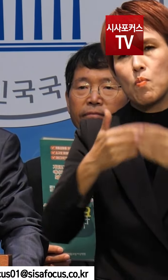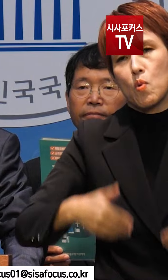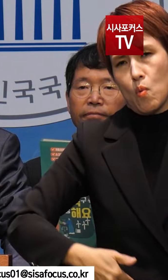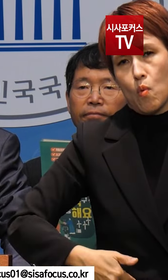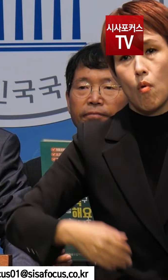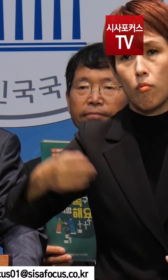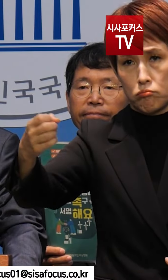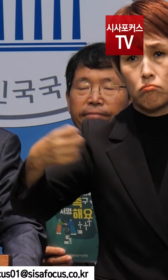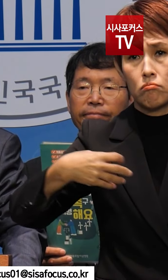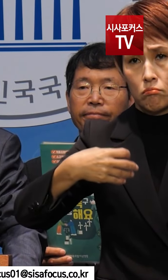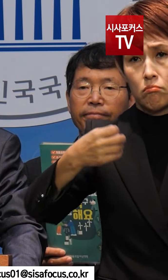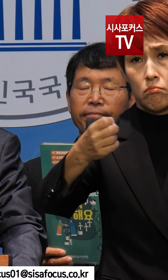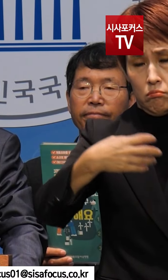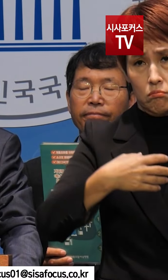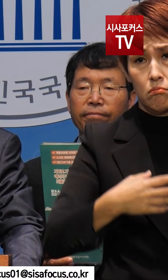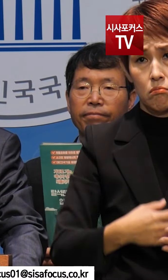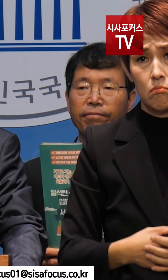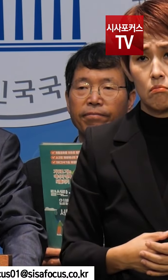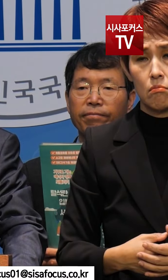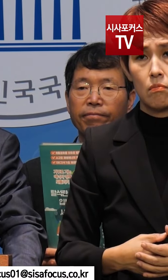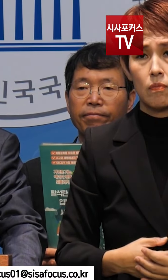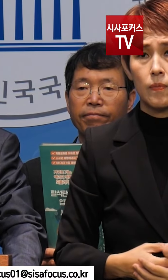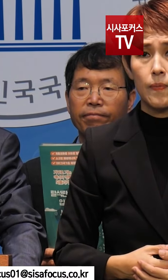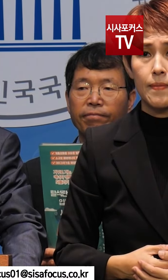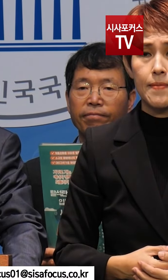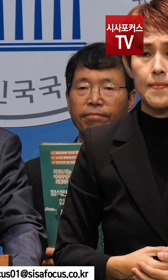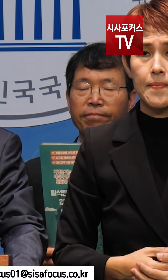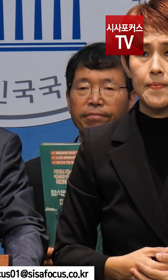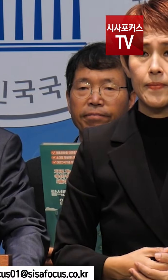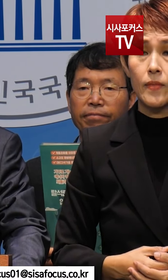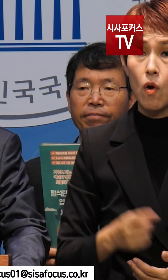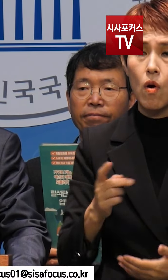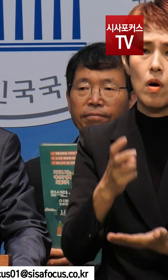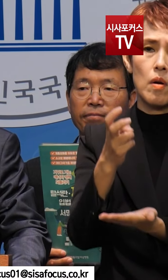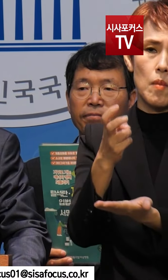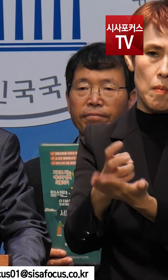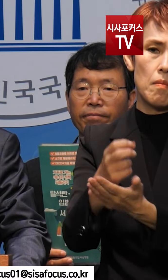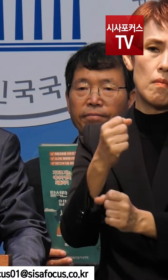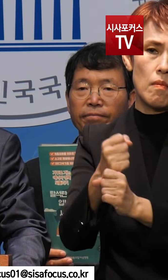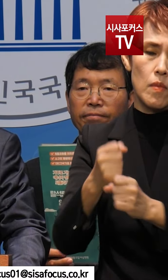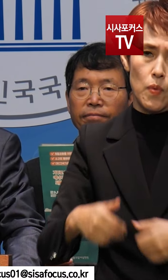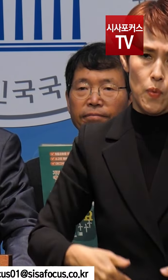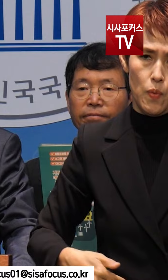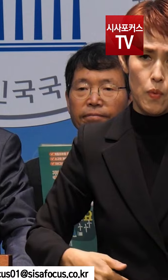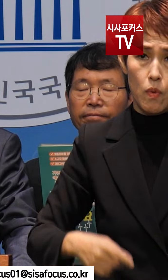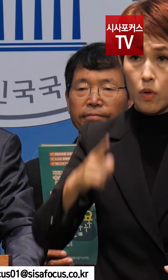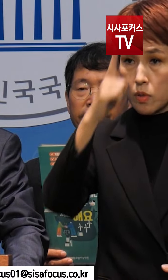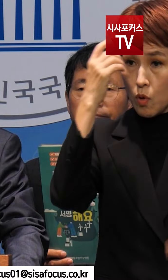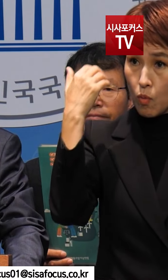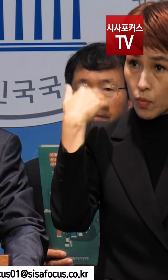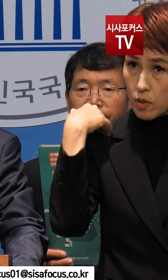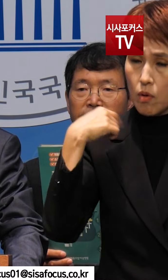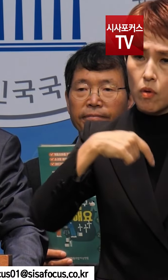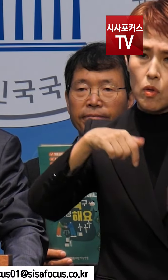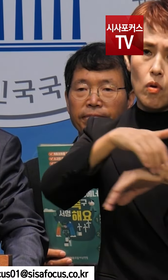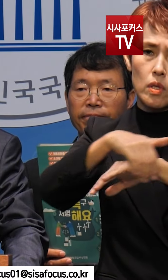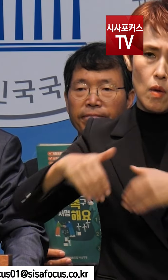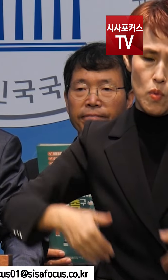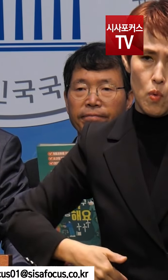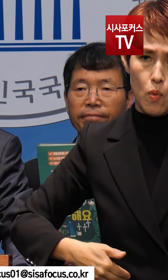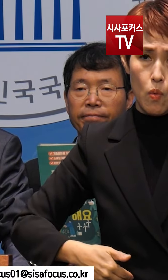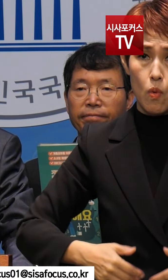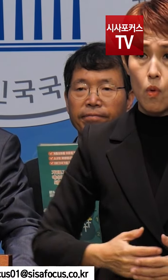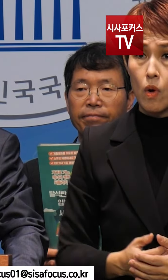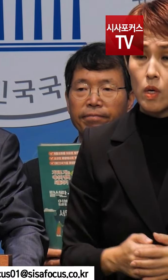이렇게 얘기를 했습니다 그럼 그에 따른 후속 조치로 입법 부분들이 필요하고 정부 정책이 필요합니다 지금 정책은